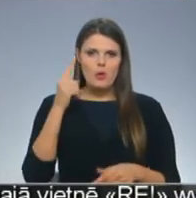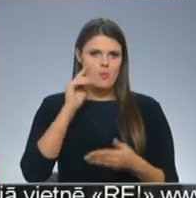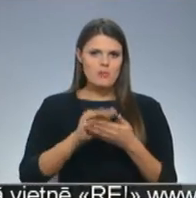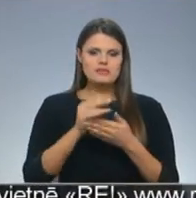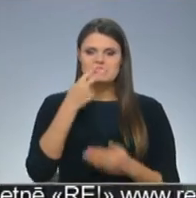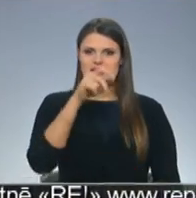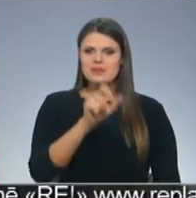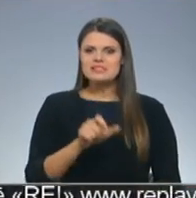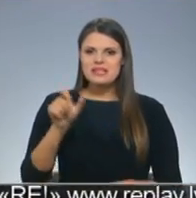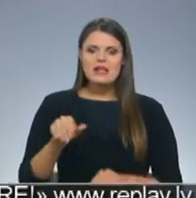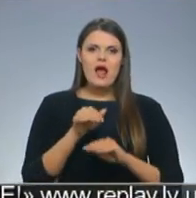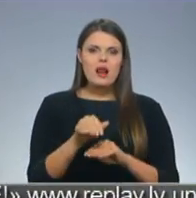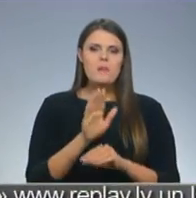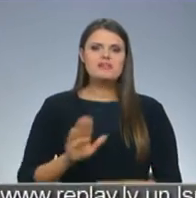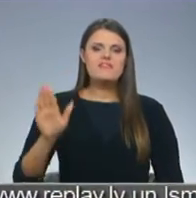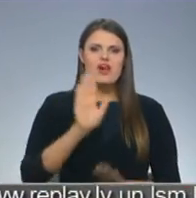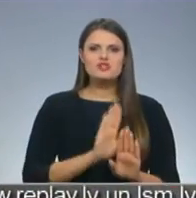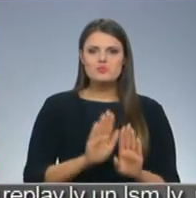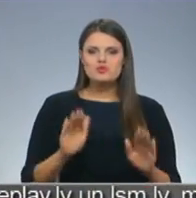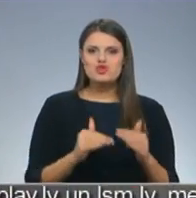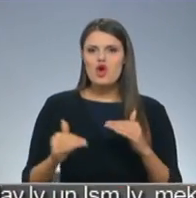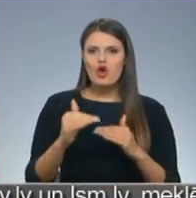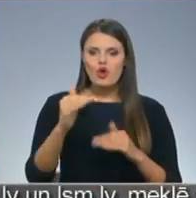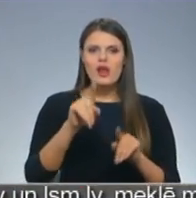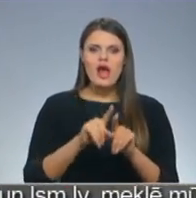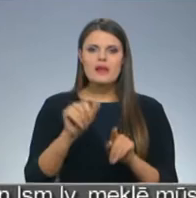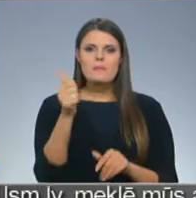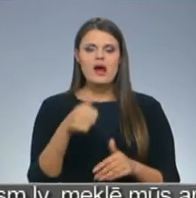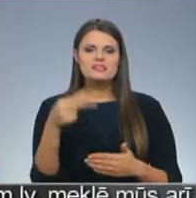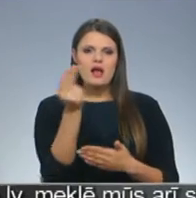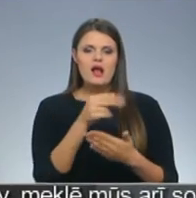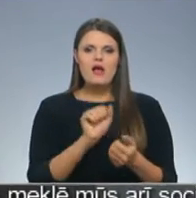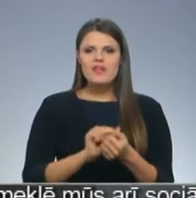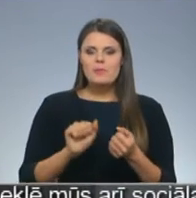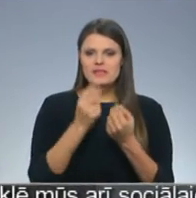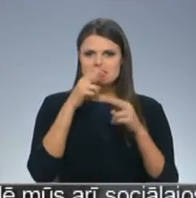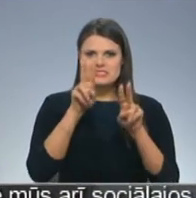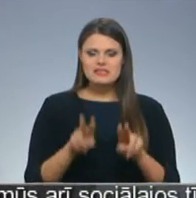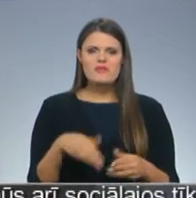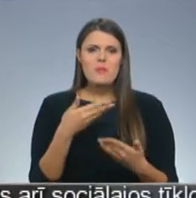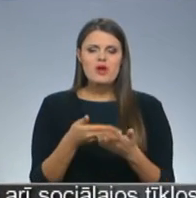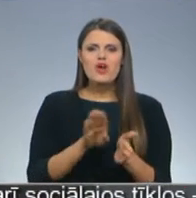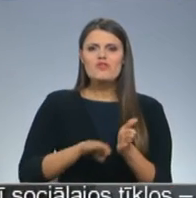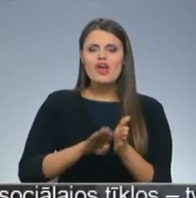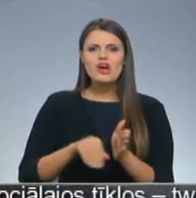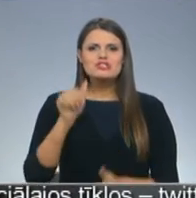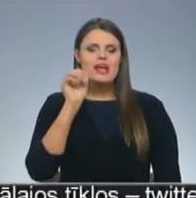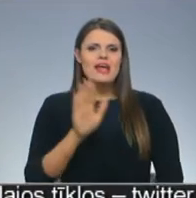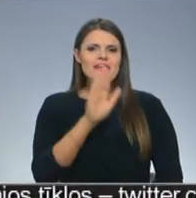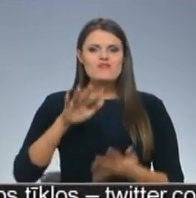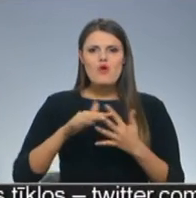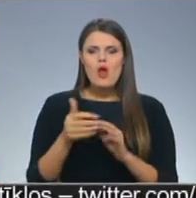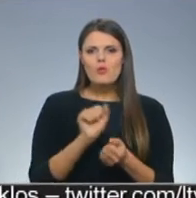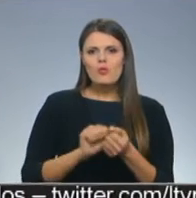jo glabājas valsts muzeju kolekcijās. Arī mākslinieka ainavas, kurās ir attēloti ikdieniška un parasta lauku daba, veido